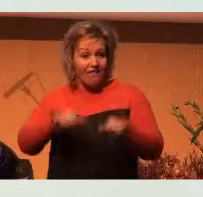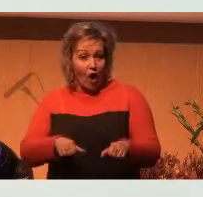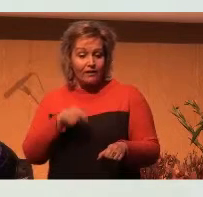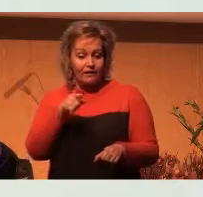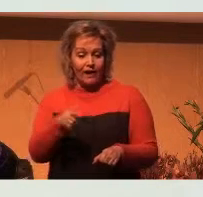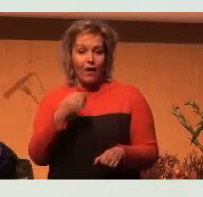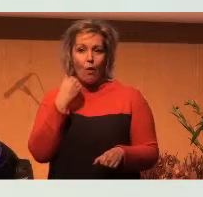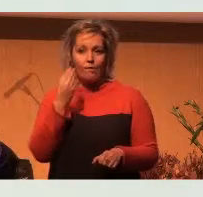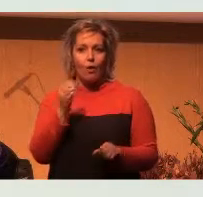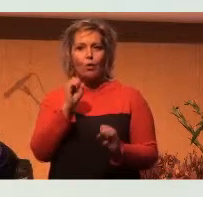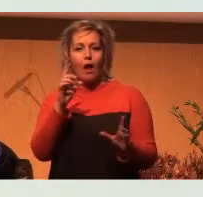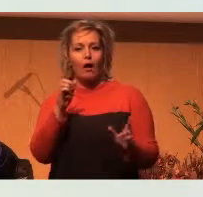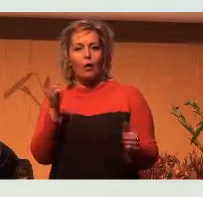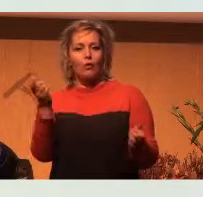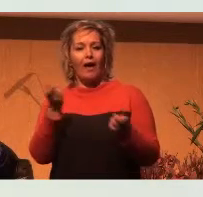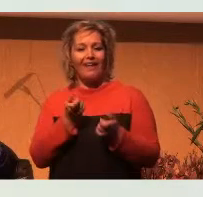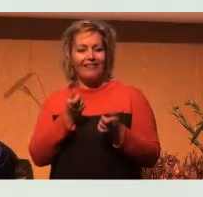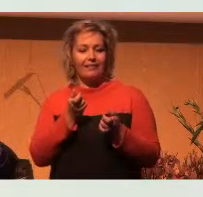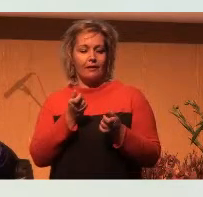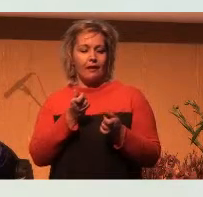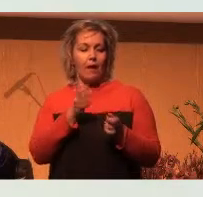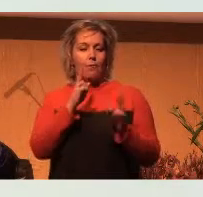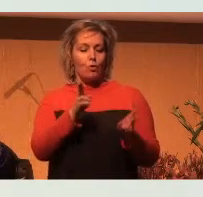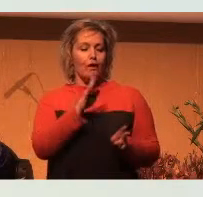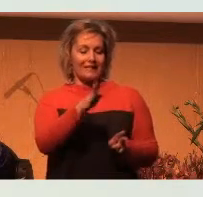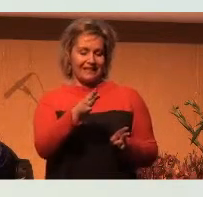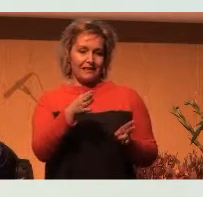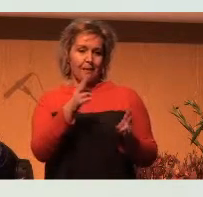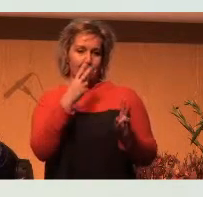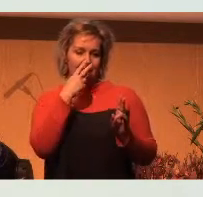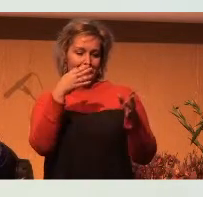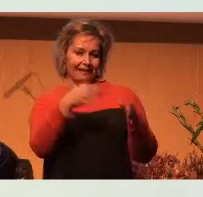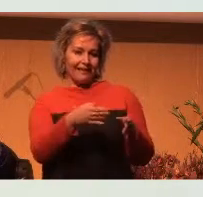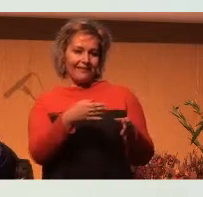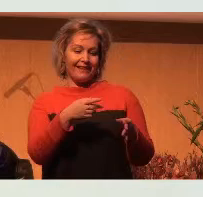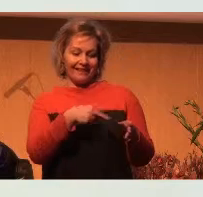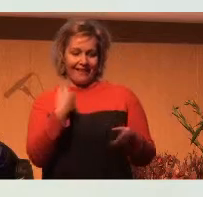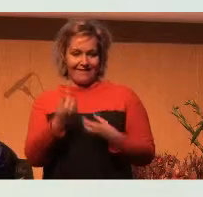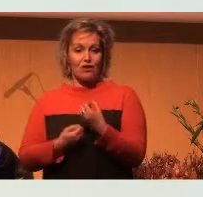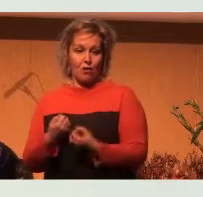det å klare å ta inn brukerens perspektiv inn i det vi gjør.